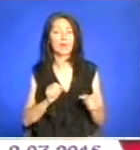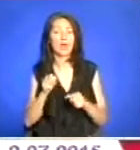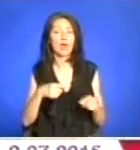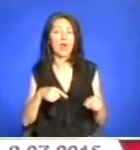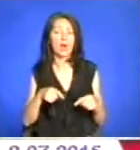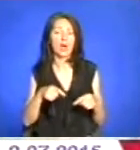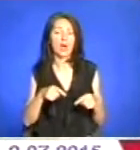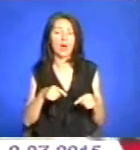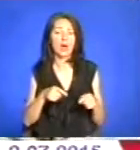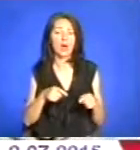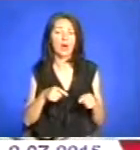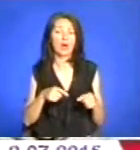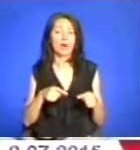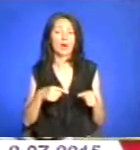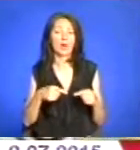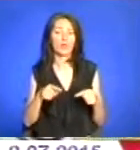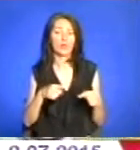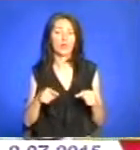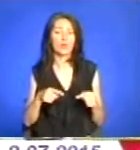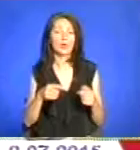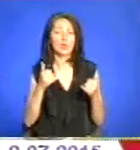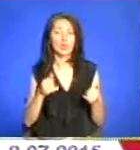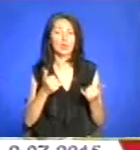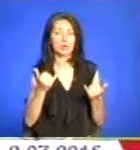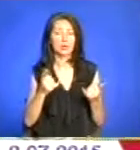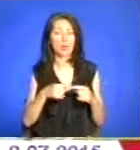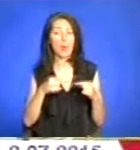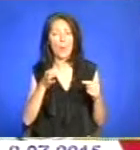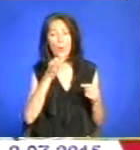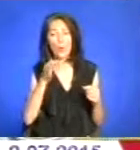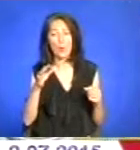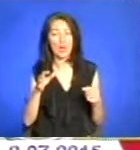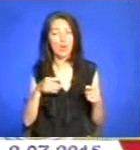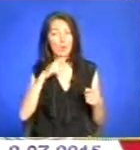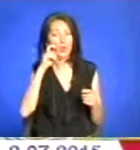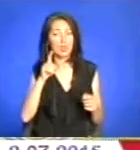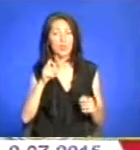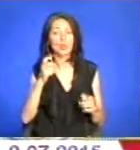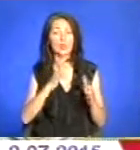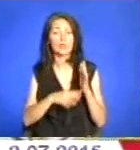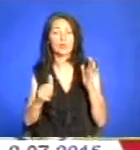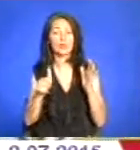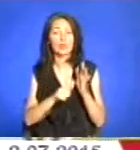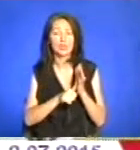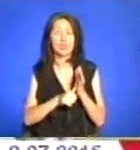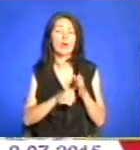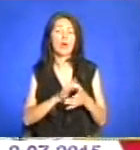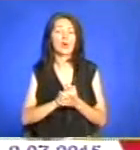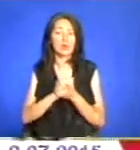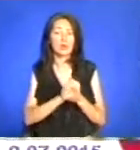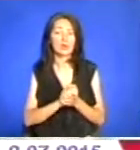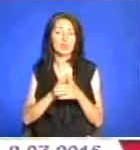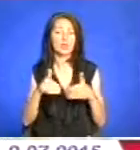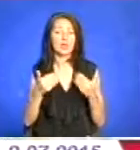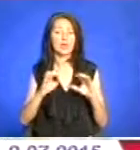є популярним в Україні, не тільки в Україні, але й в світі, тому що 196 федерацій представляє світовий форум